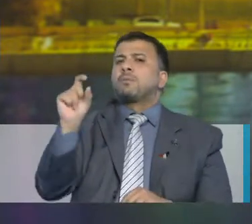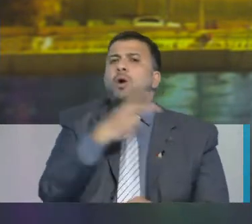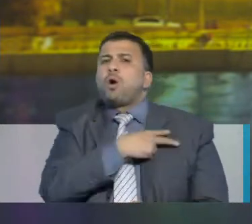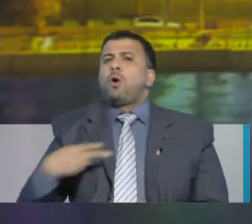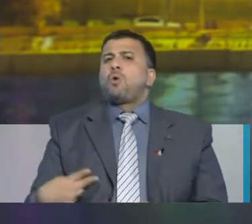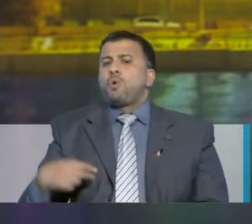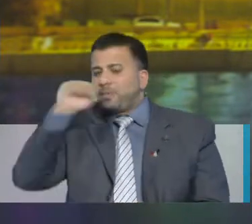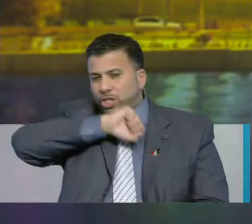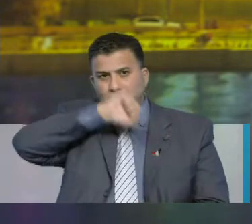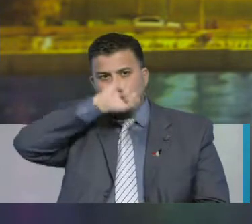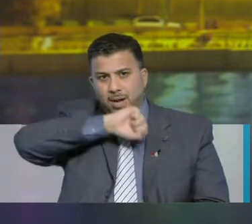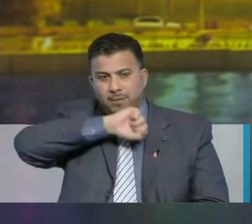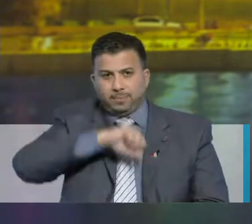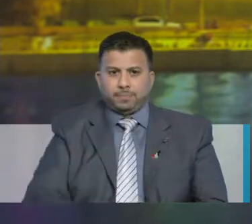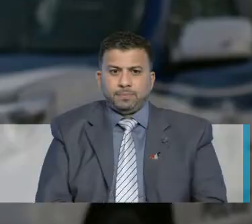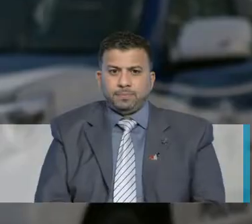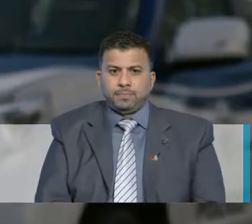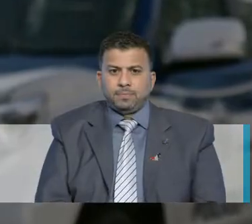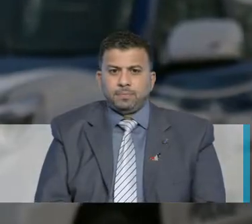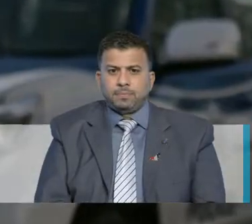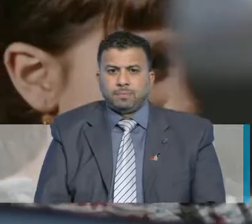في حكومة الشارقة.